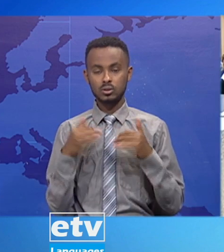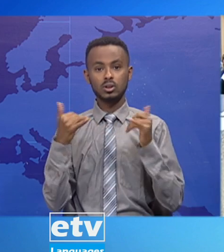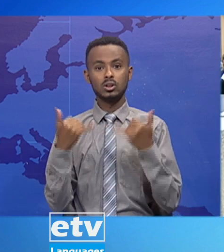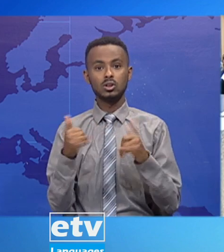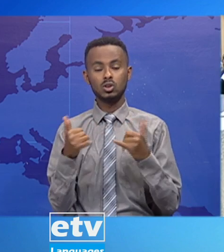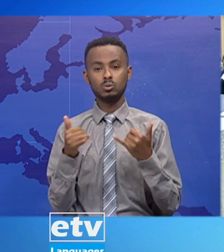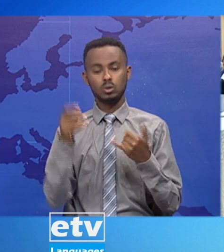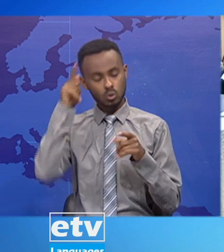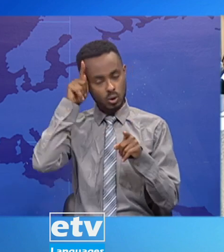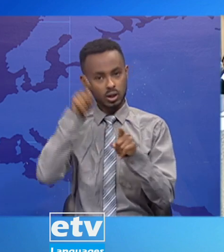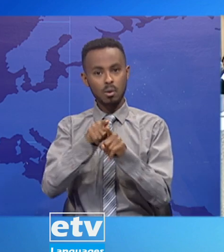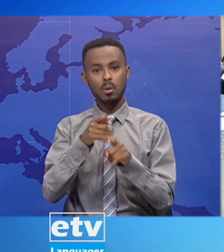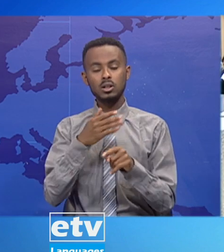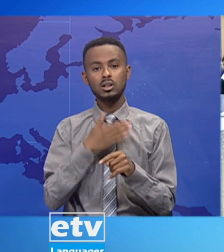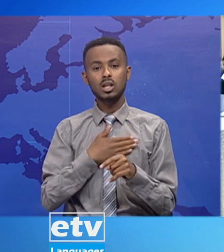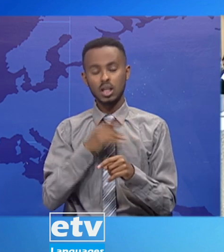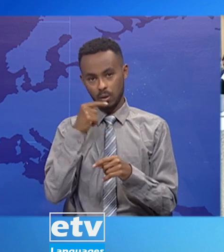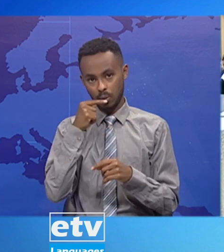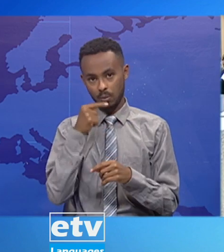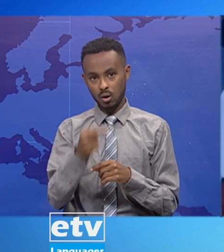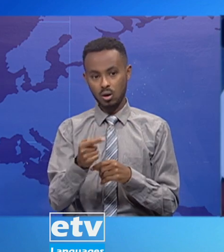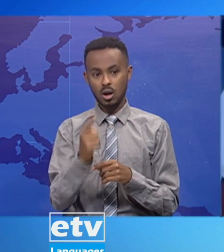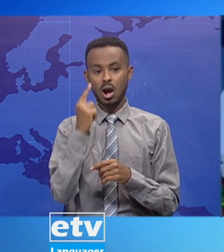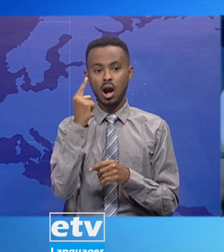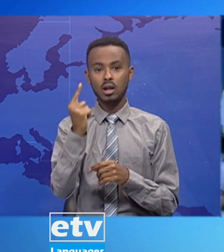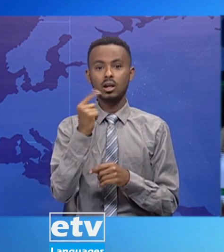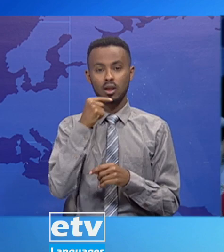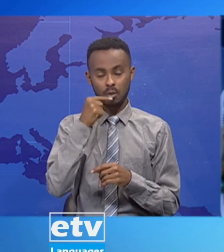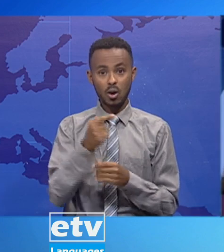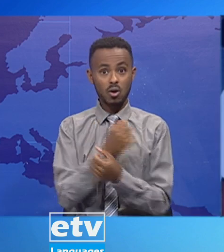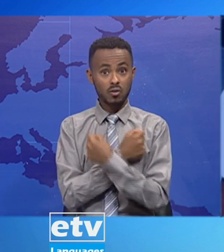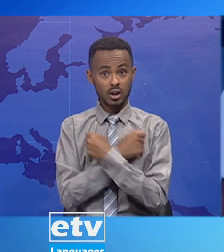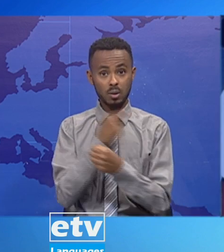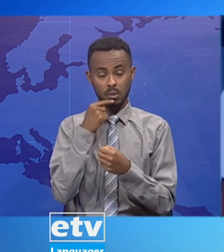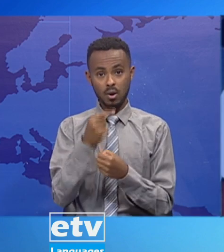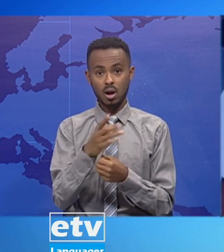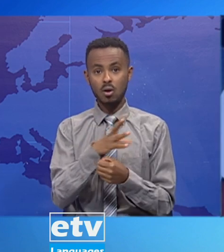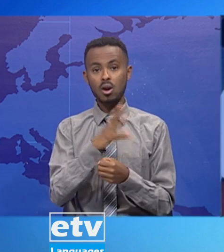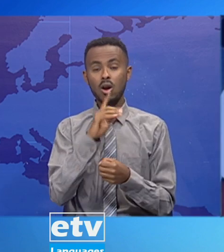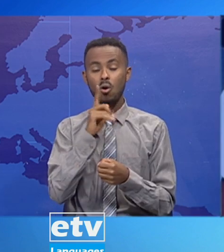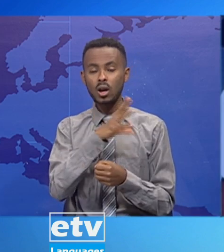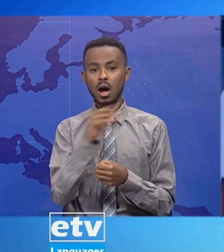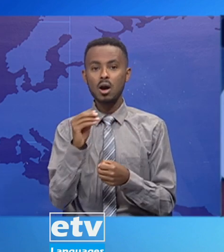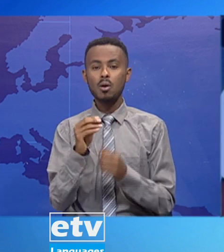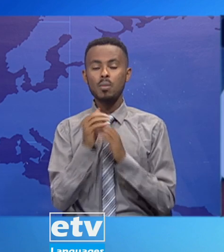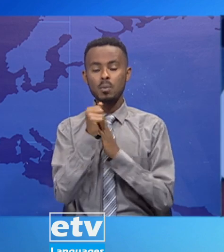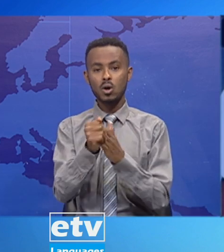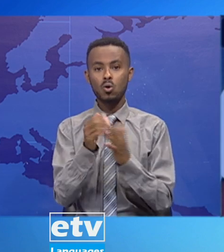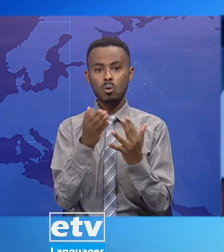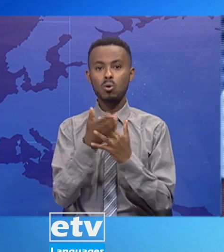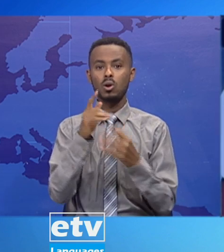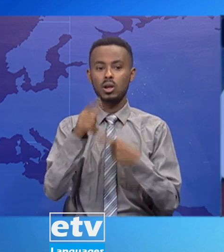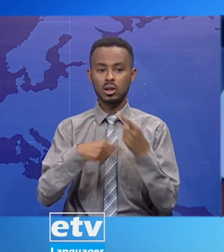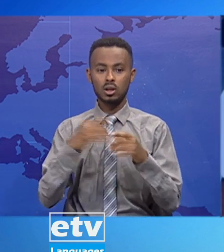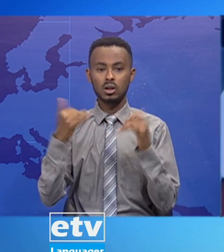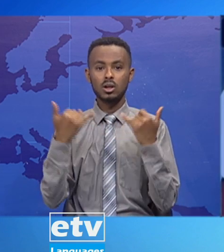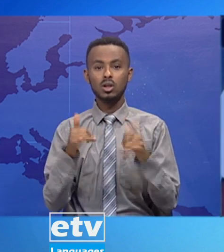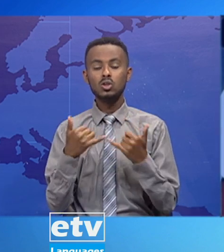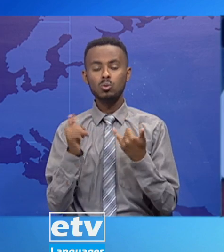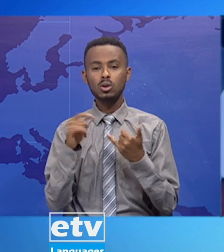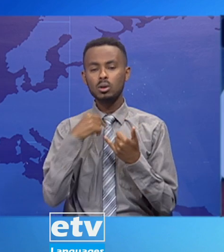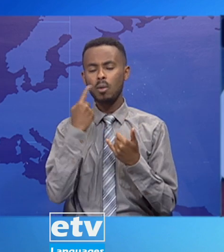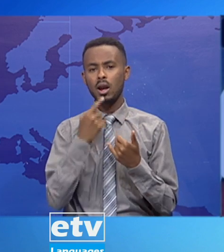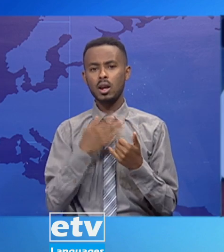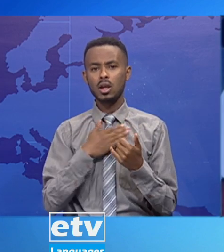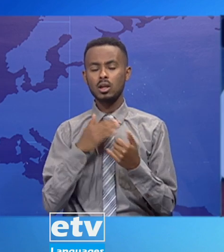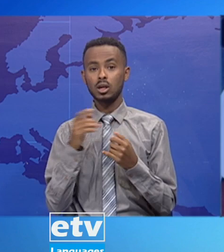ስፖርት ወንድማማችነት የሚባለው አንድነት የሚባለው ፍቅርም የሚባለው ነውና በመርሁ በኩል እንሂድ። ስፖርትን ማንኛንም